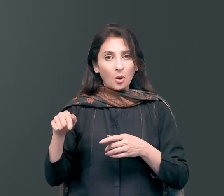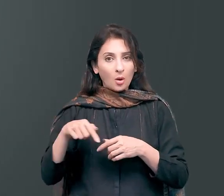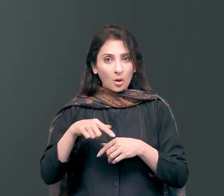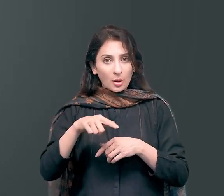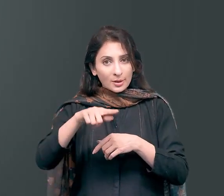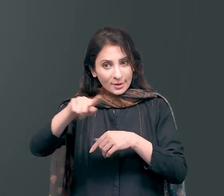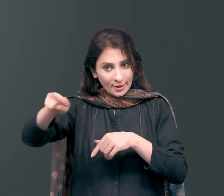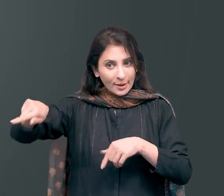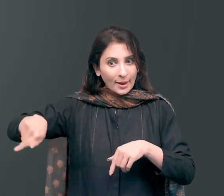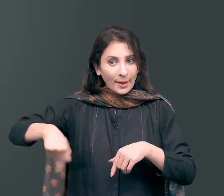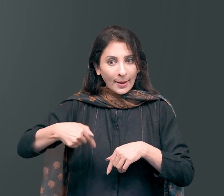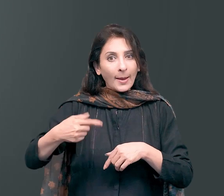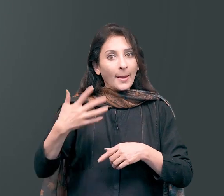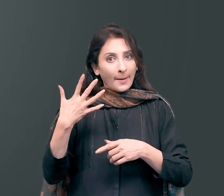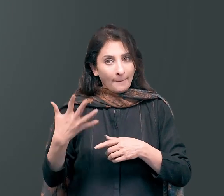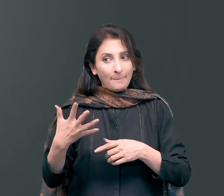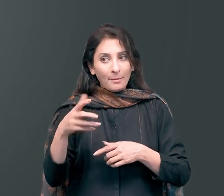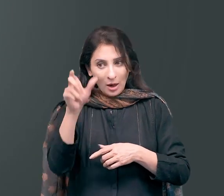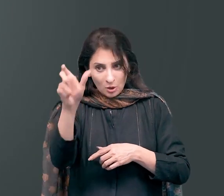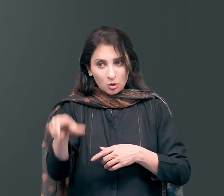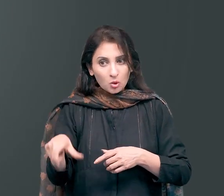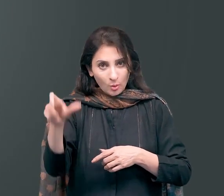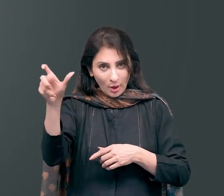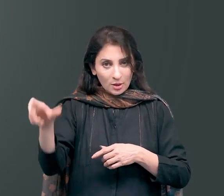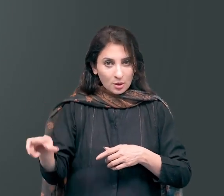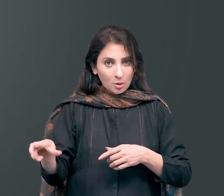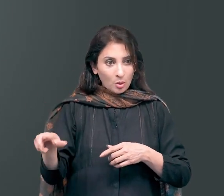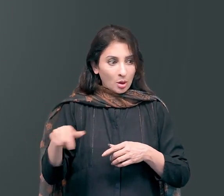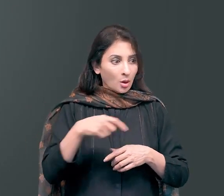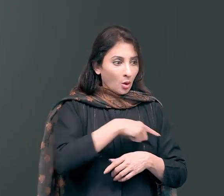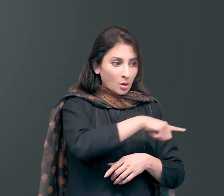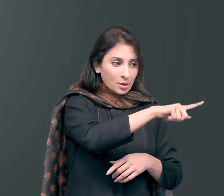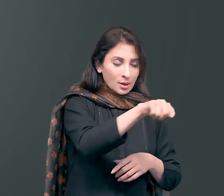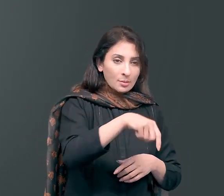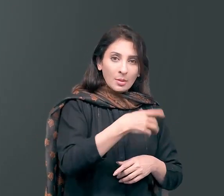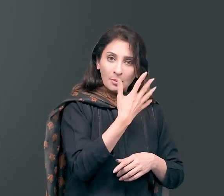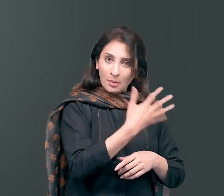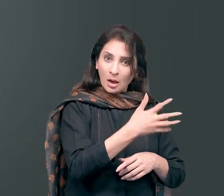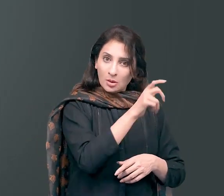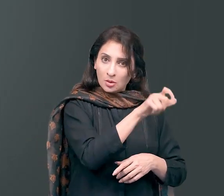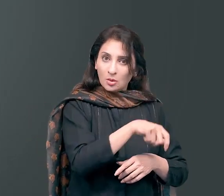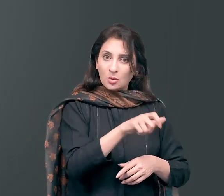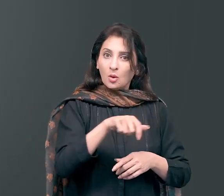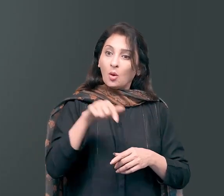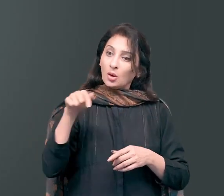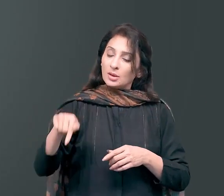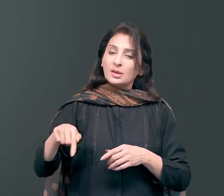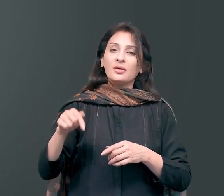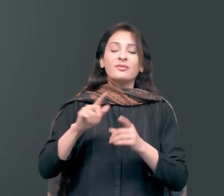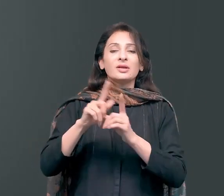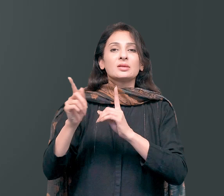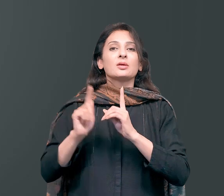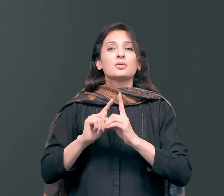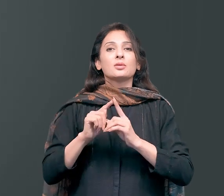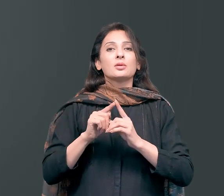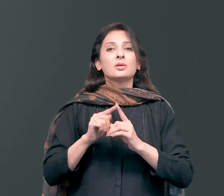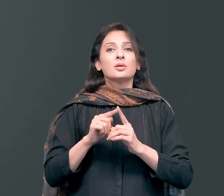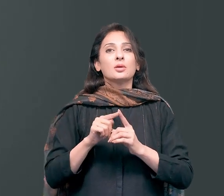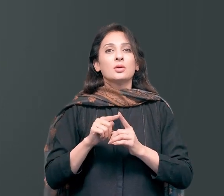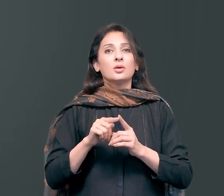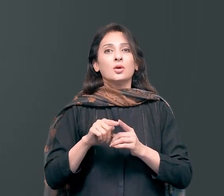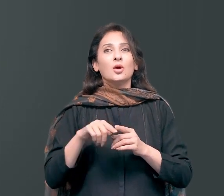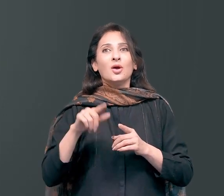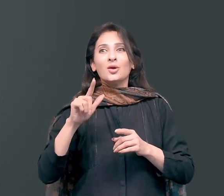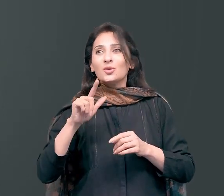جو نمائندے ہیں وہ مسلم لیگ کے ہوں گے، وہ 5 نمائندے چنا فیصلہ کرے گا۔ لارڈ ویول کہنے